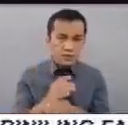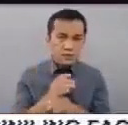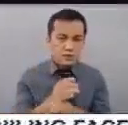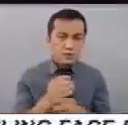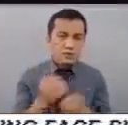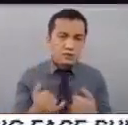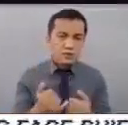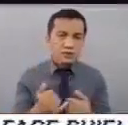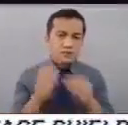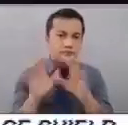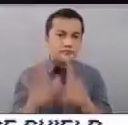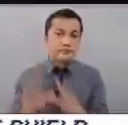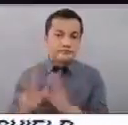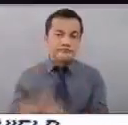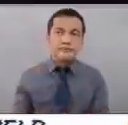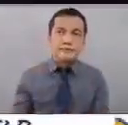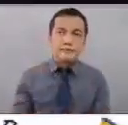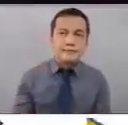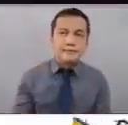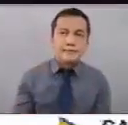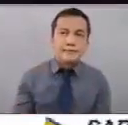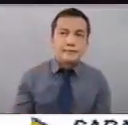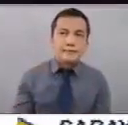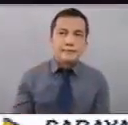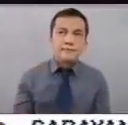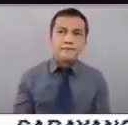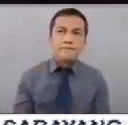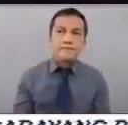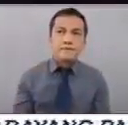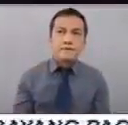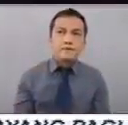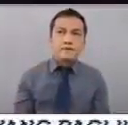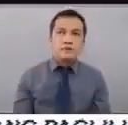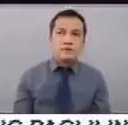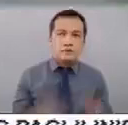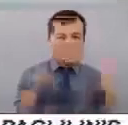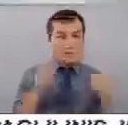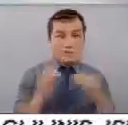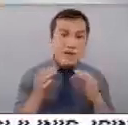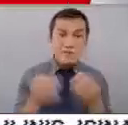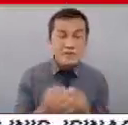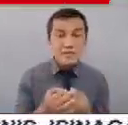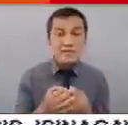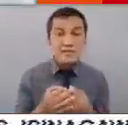night sa lungsod. Si Hannah Salcedo sa detalye. Rise and shine, Hannah!